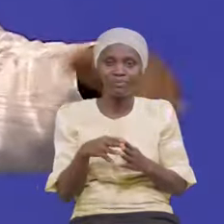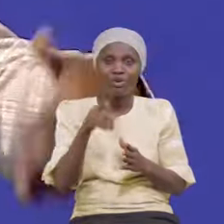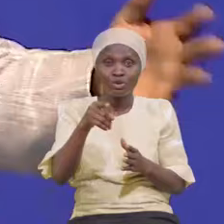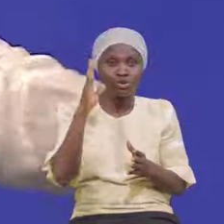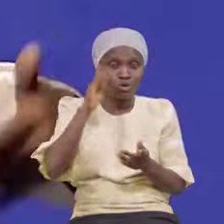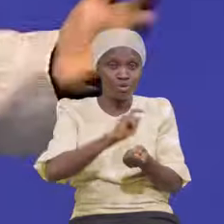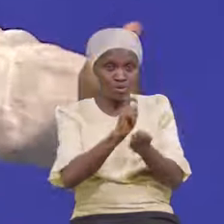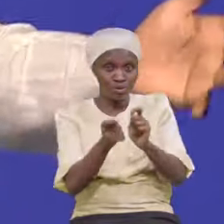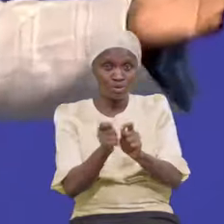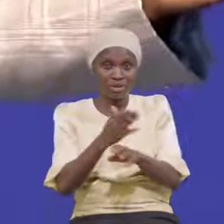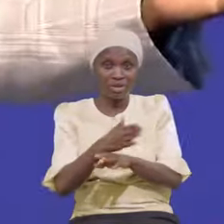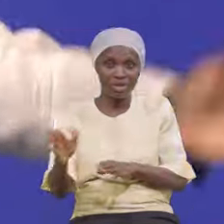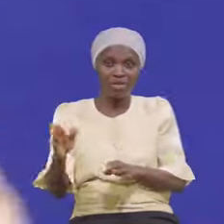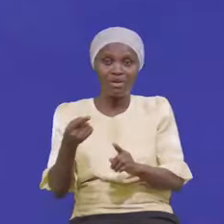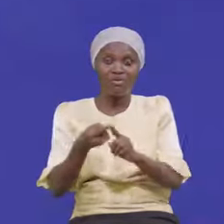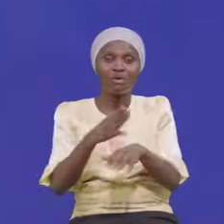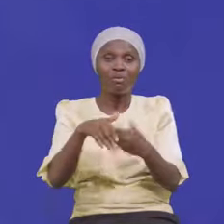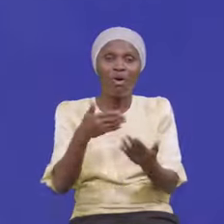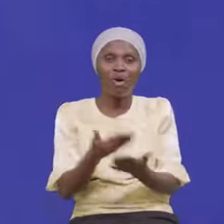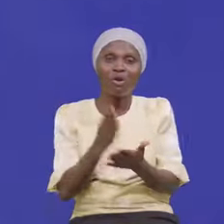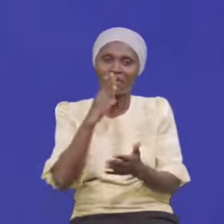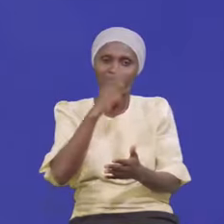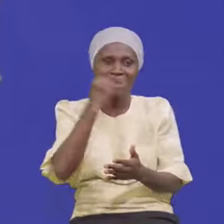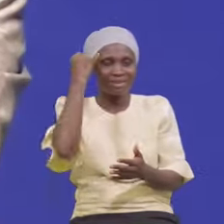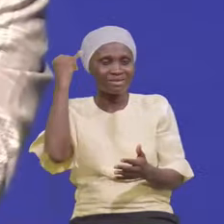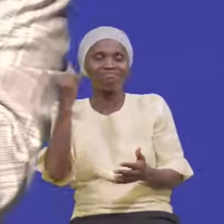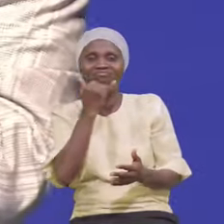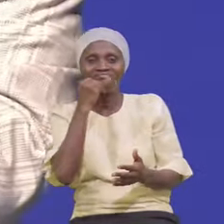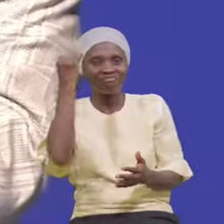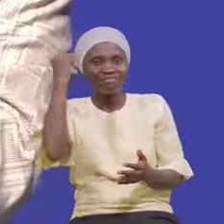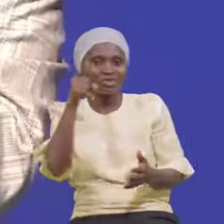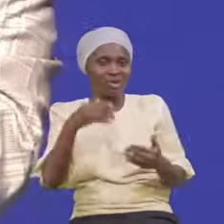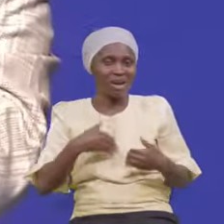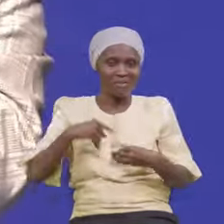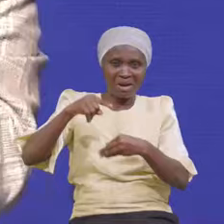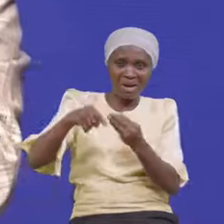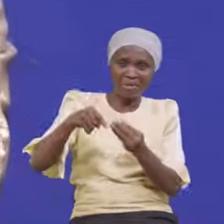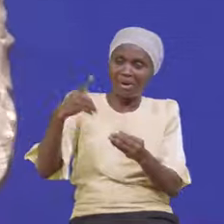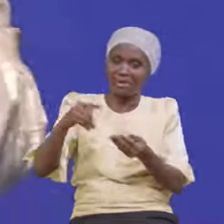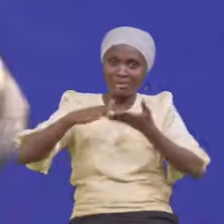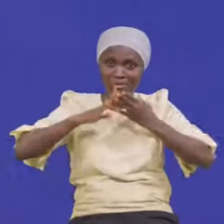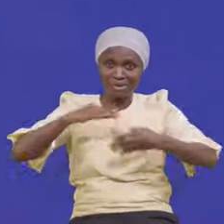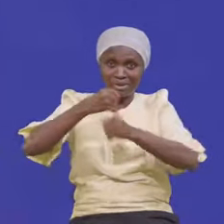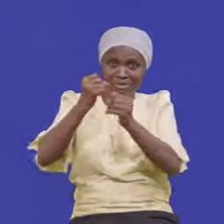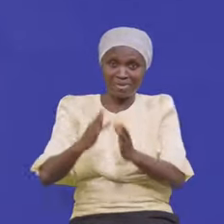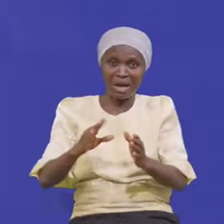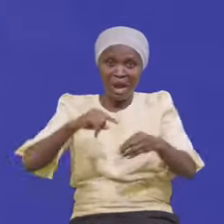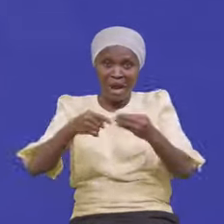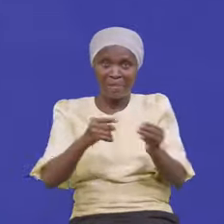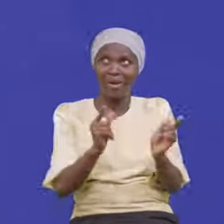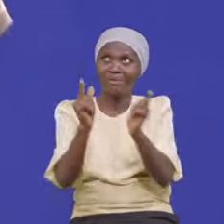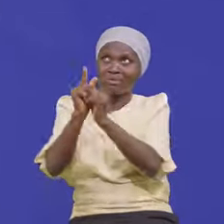the preconceived ideas you have about the mediator, about getting to God, and you come